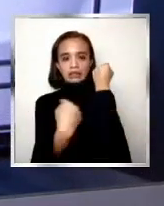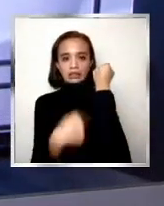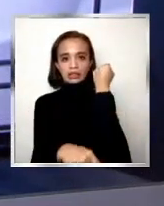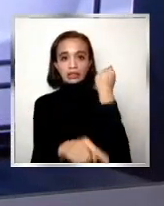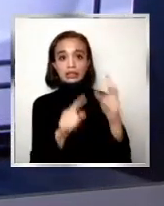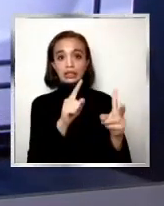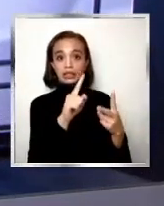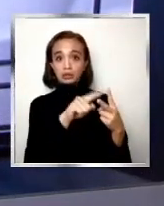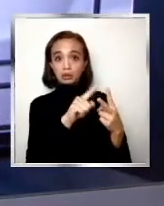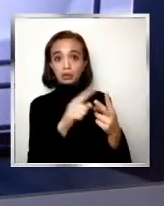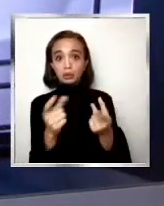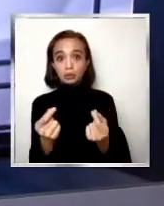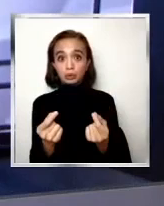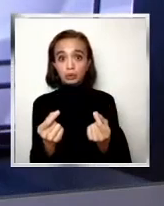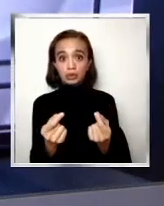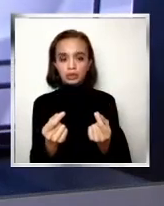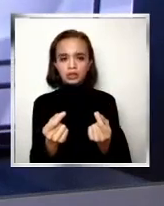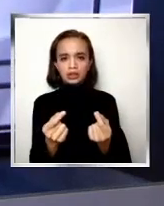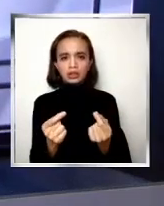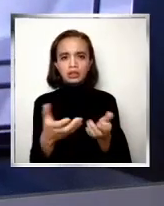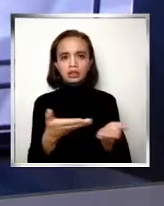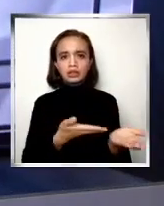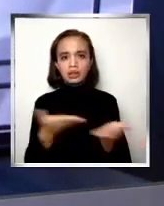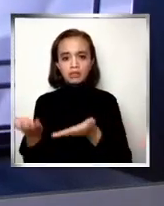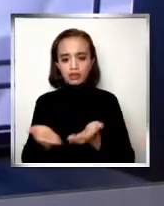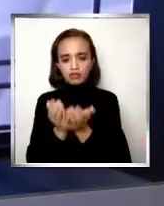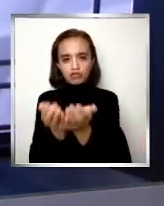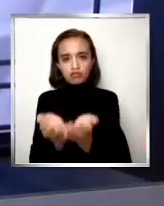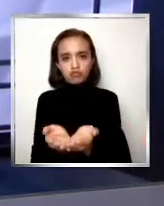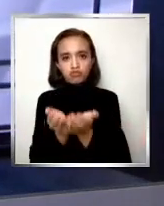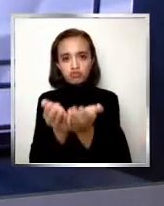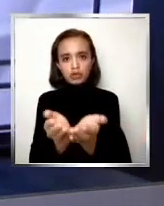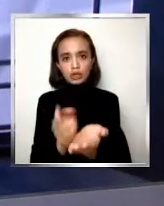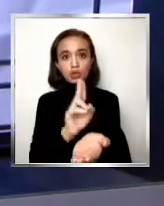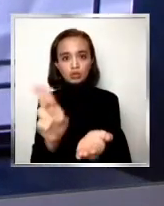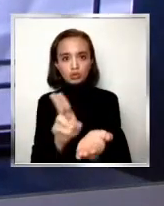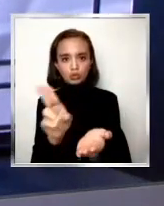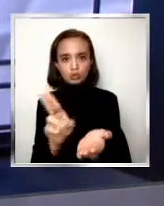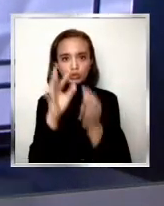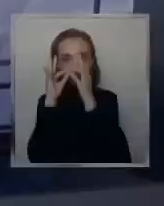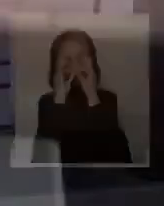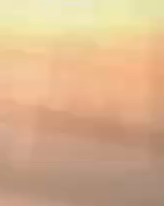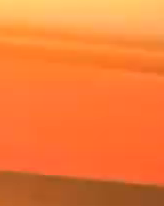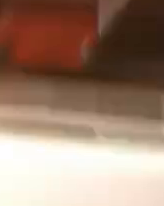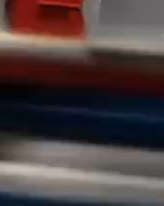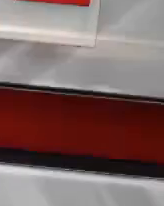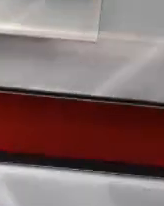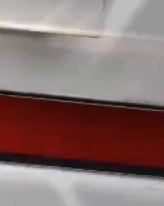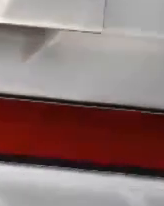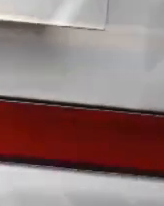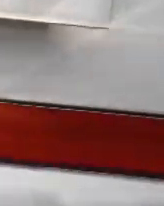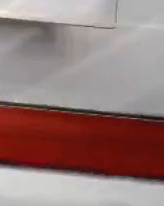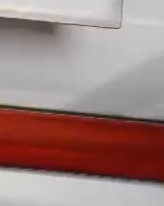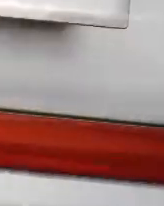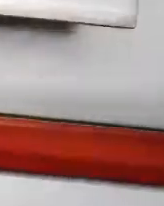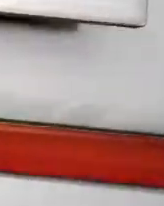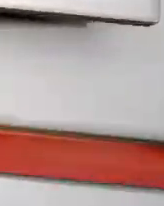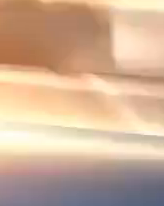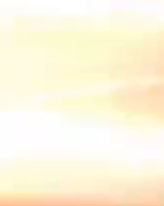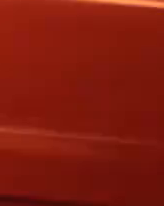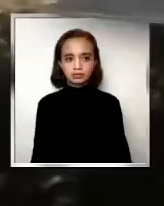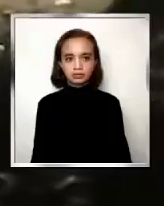ang droga para maabot ang mga parokyano. Nakatutok si Marisol, Abdurahman, Eksklusibo.